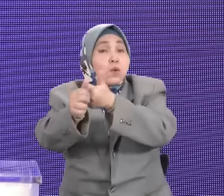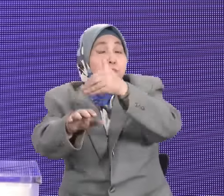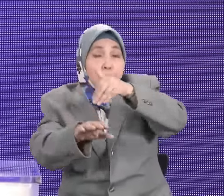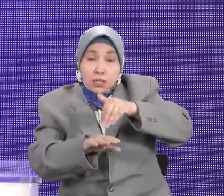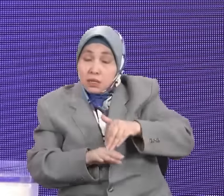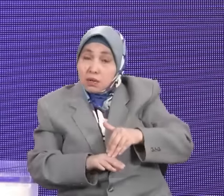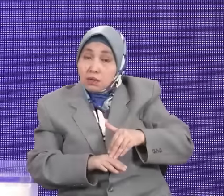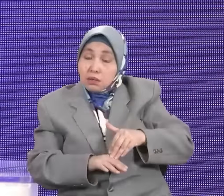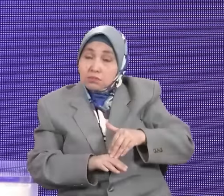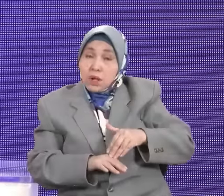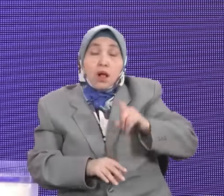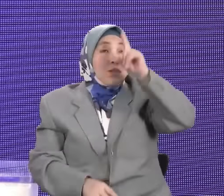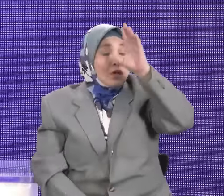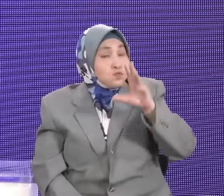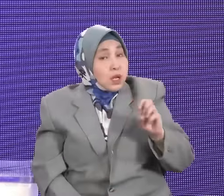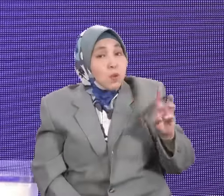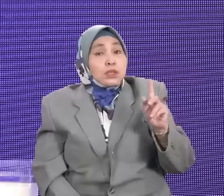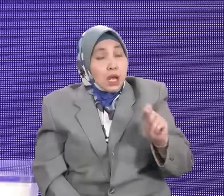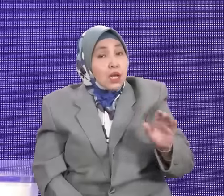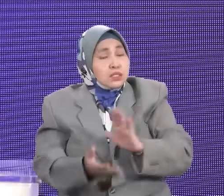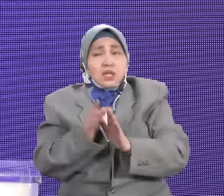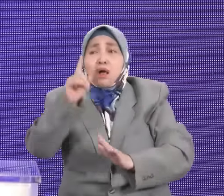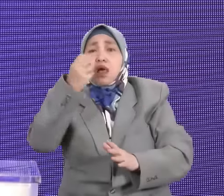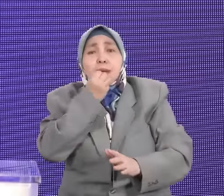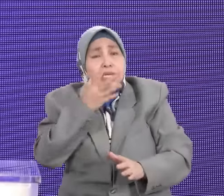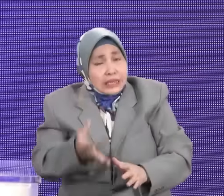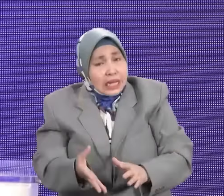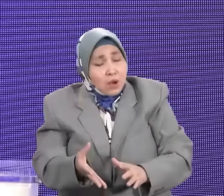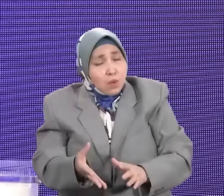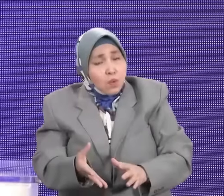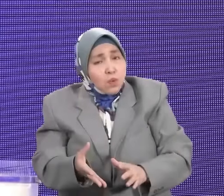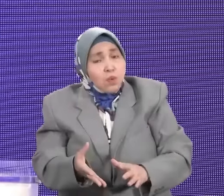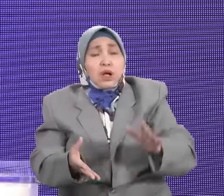yang ikut kepada Allah Subhanahu Wa Ta'ala jadi Allah menyatakan Paman